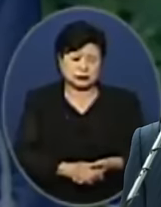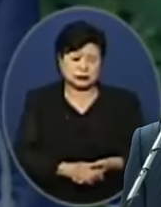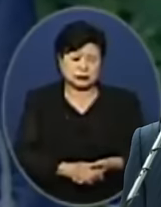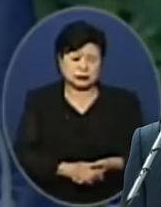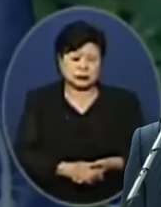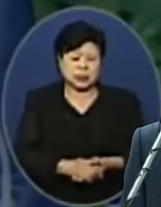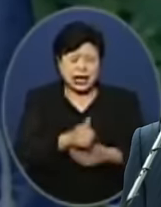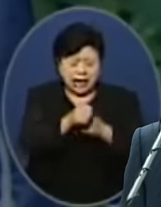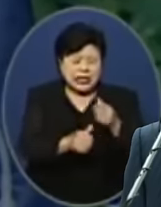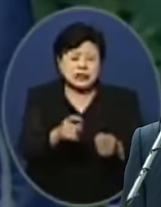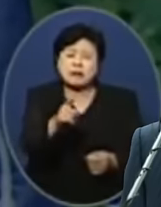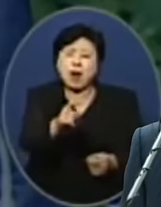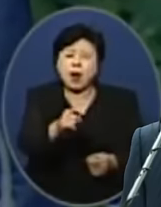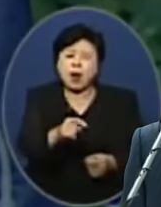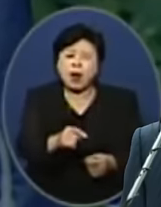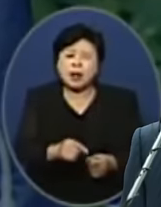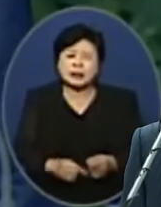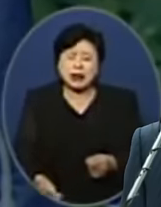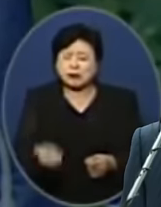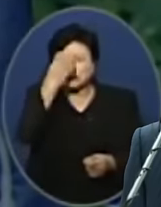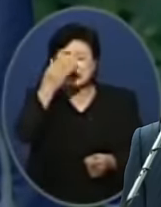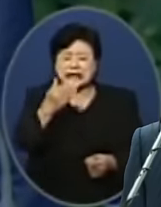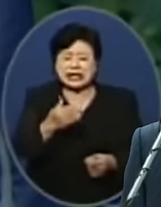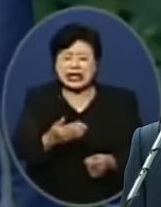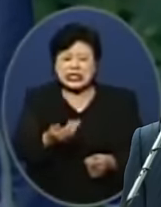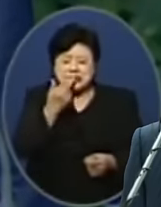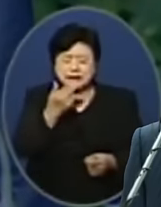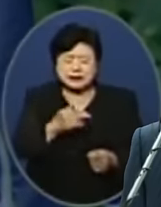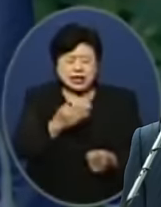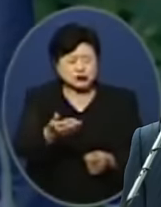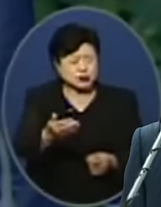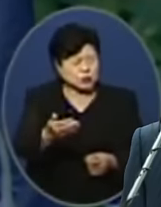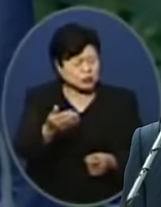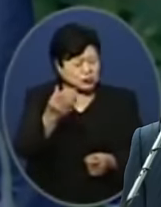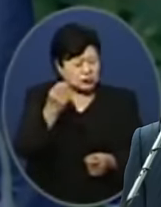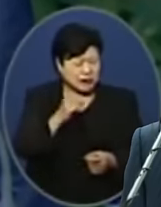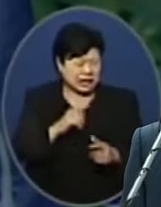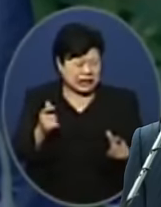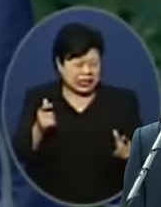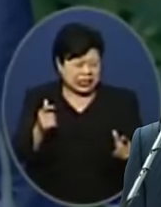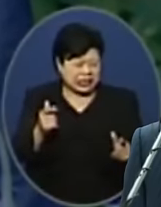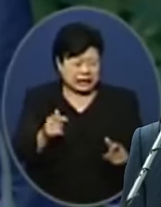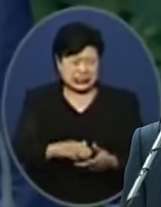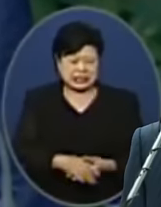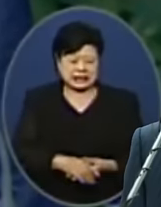무슨 하나님이 나 같은 못난 놈을 생명같이 사랑하시냐? 하나님이